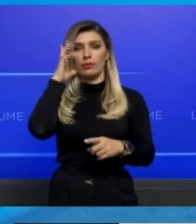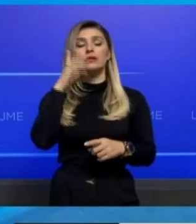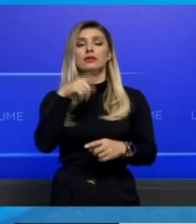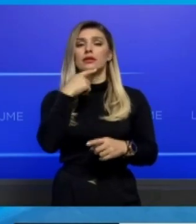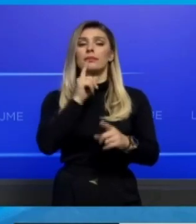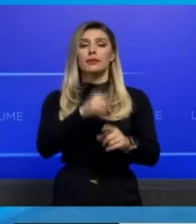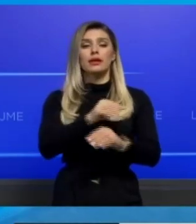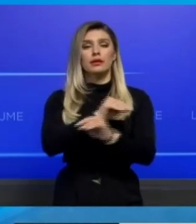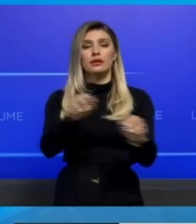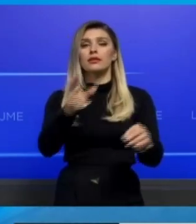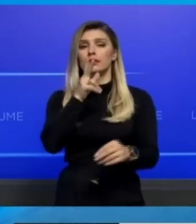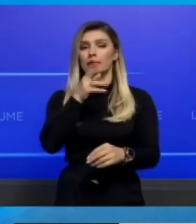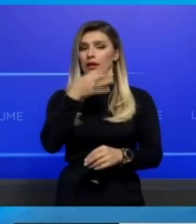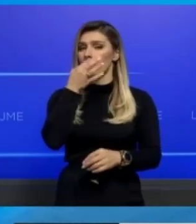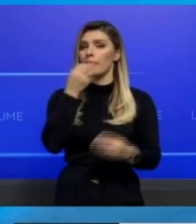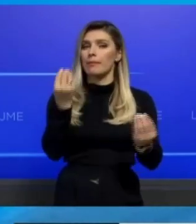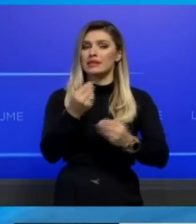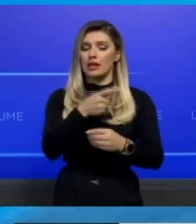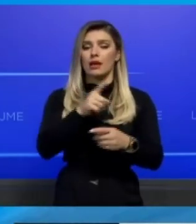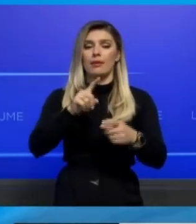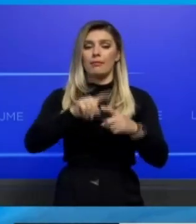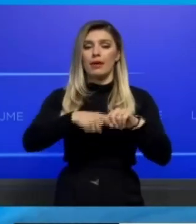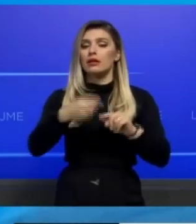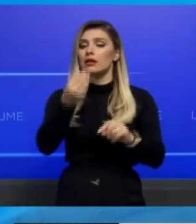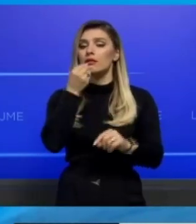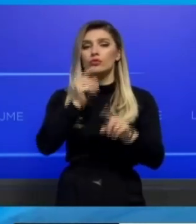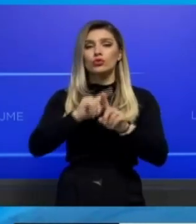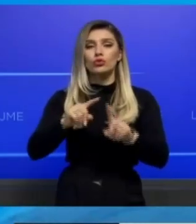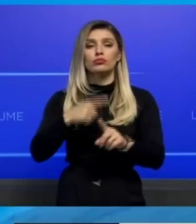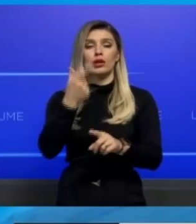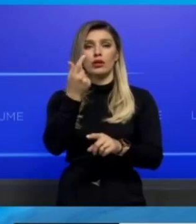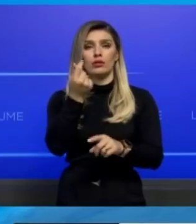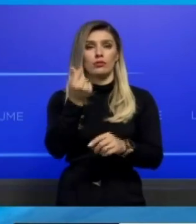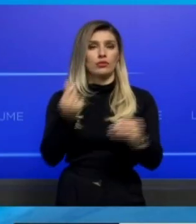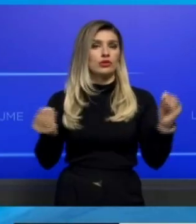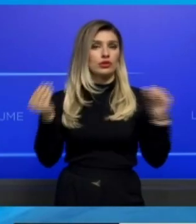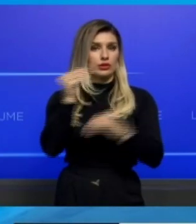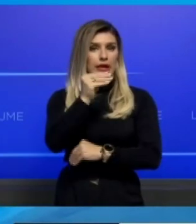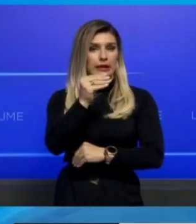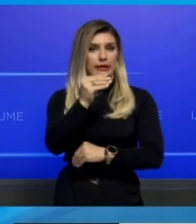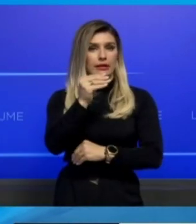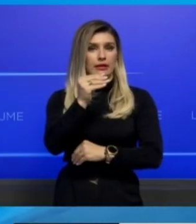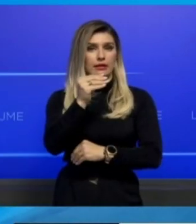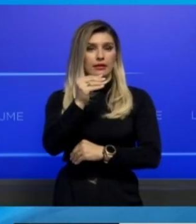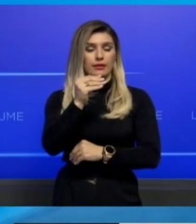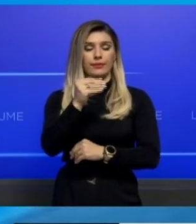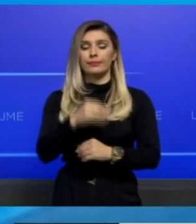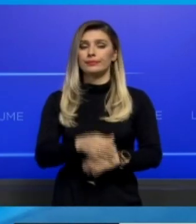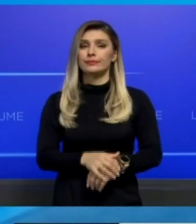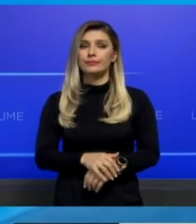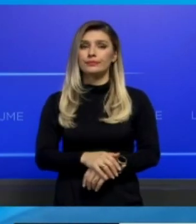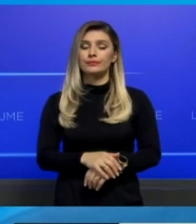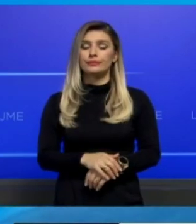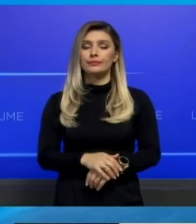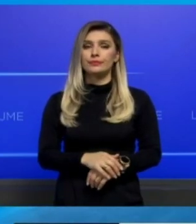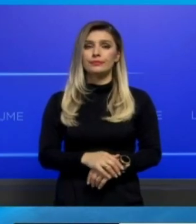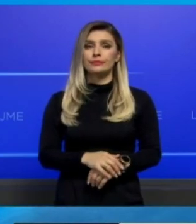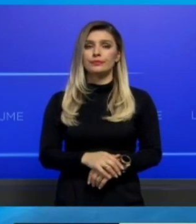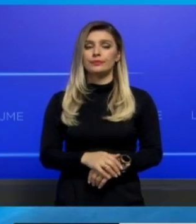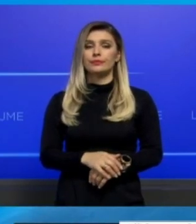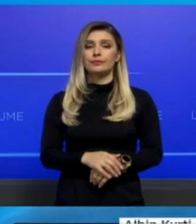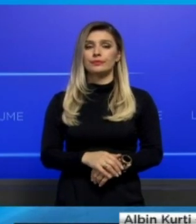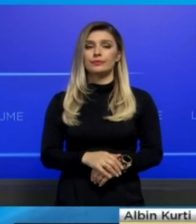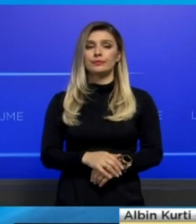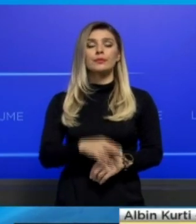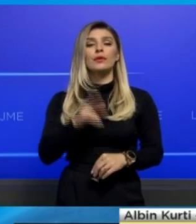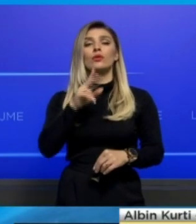ndim pas ngritjes së çmimeve të produkteve elementare. Fushata që në qendër ka